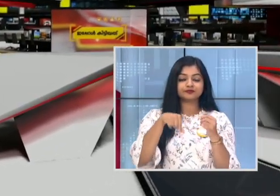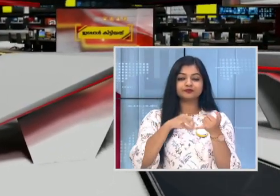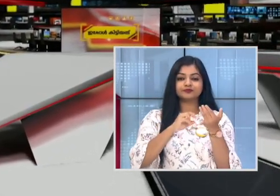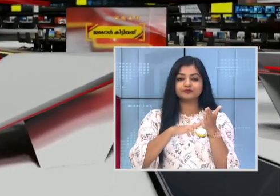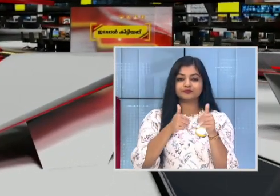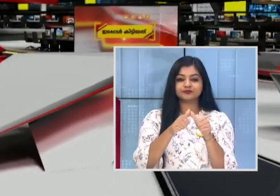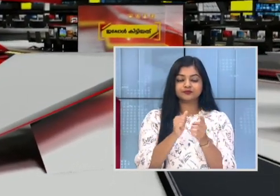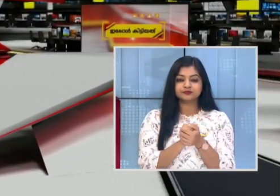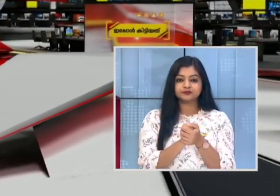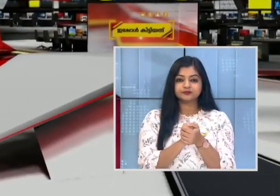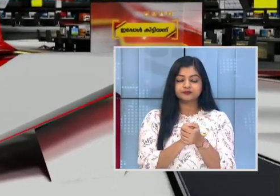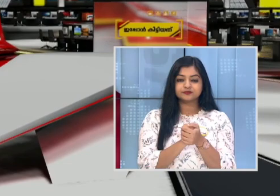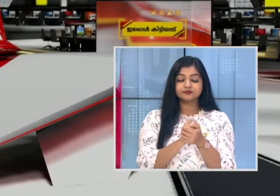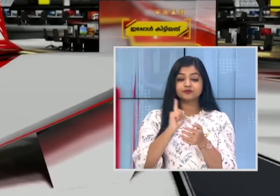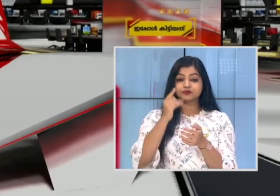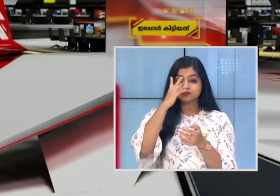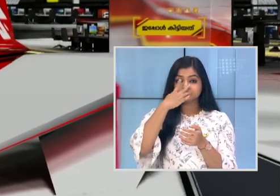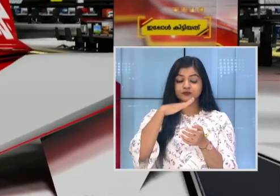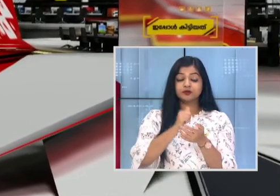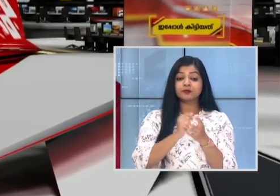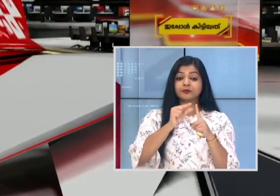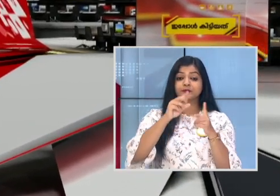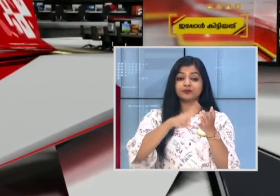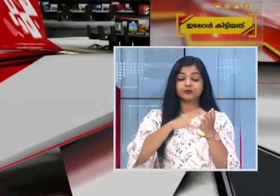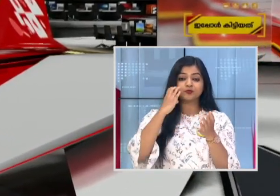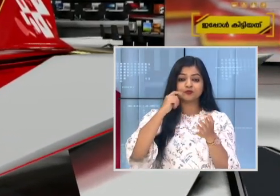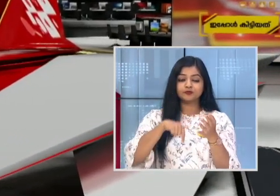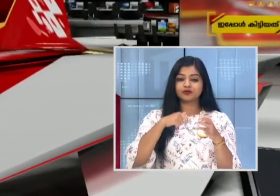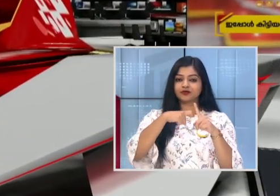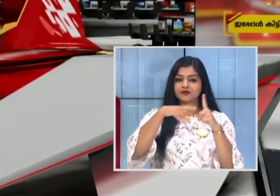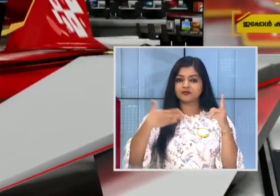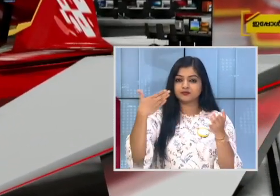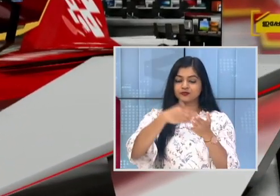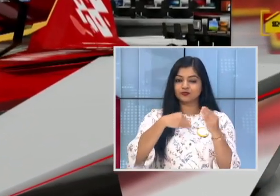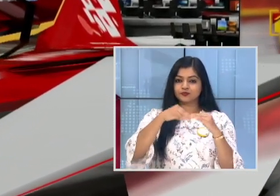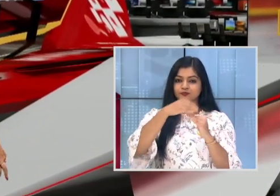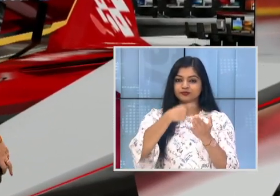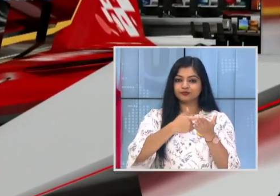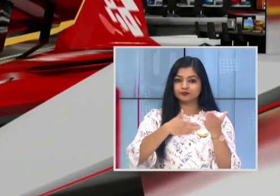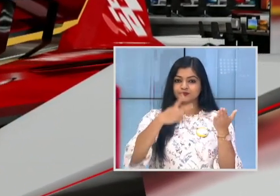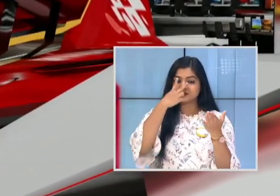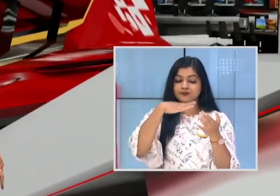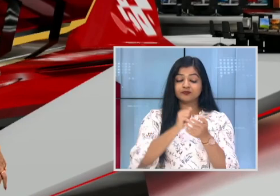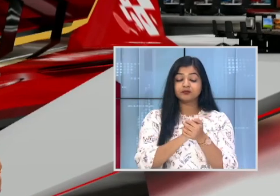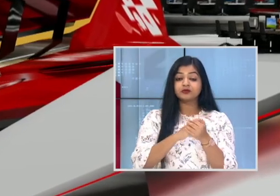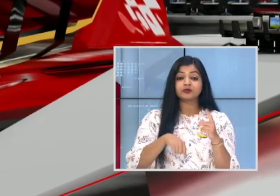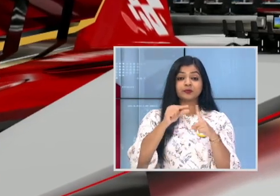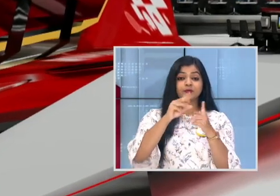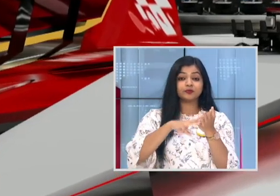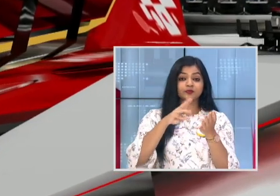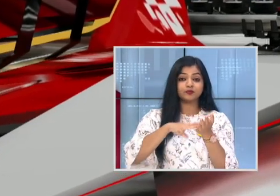ജെറി. ആദ്യം പോകുന്നത് പ്രധാനമന്ത്രിയുടെ കേരള സന്ദർശനവുമായി ബന്ധപ്പെട്ട റിപ്പോർട്ടുകളിലേക്കാണ്. പ്രധാനമന്ത്രി 2 ദിവസത്തെ